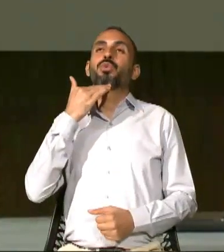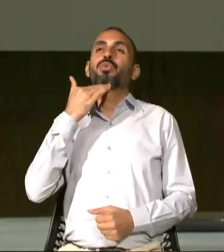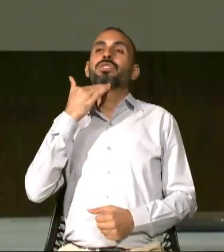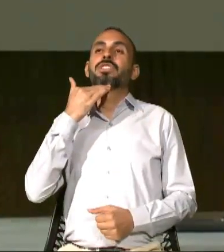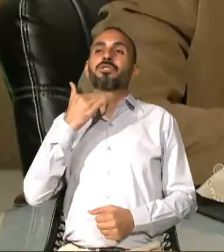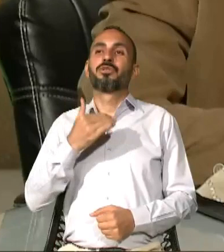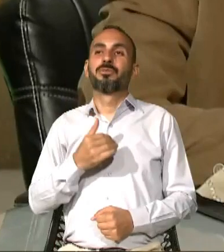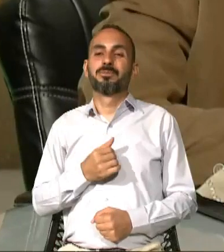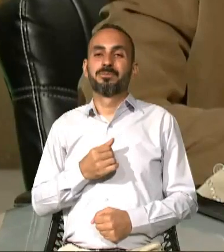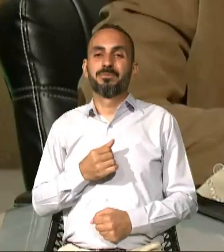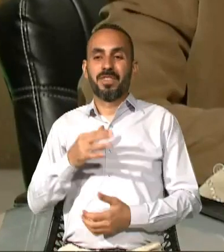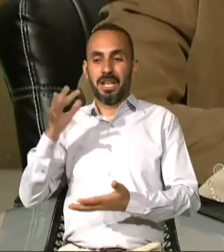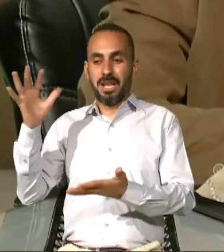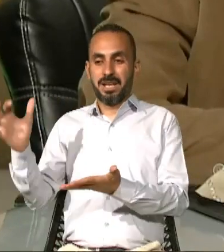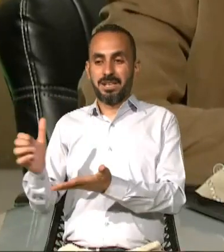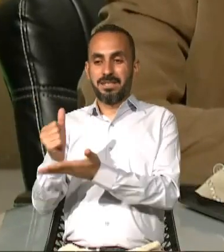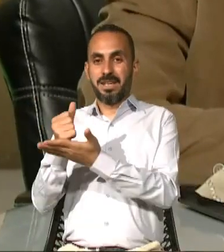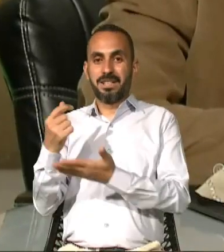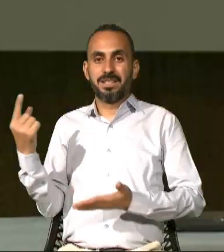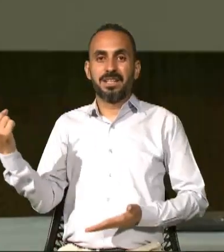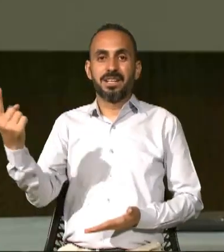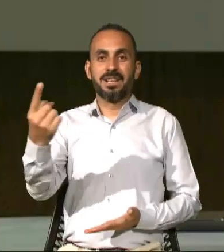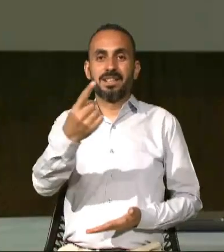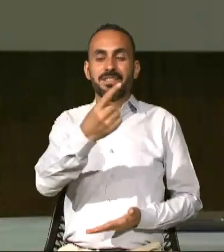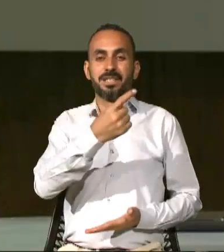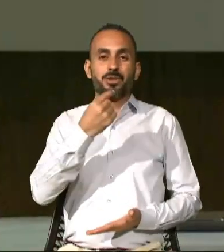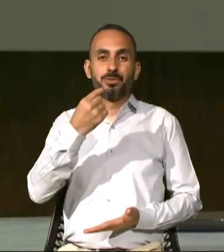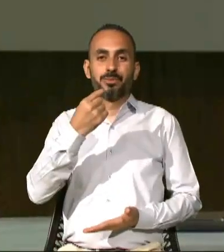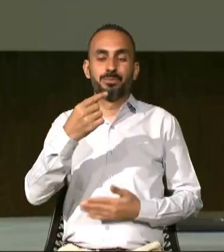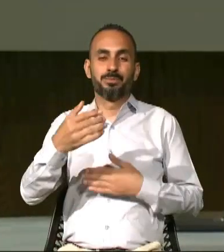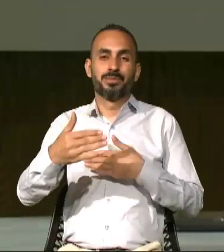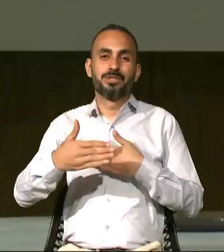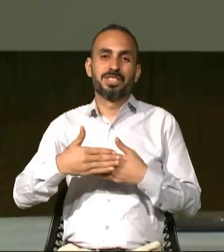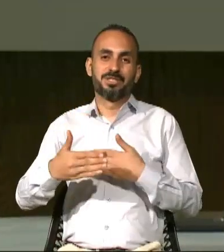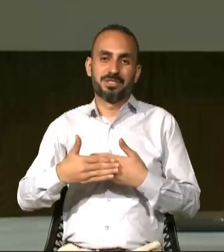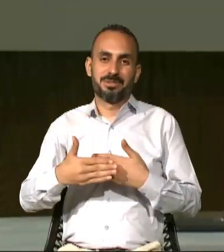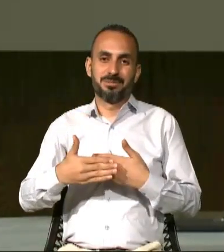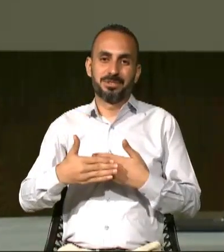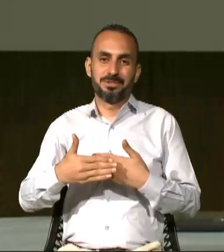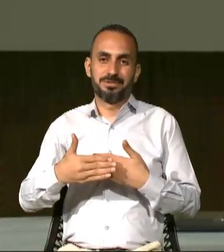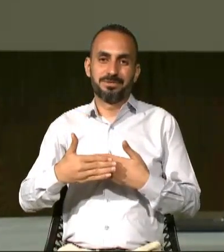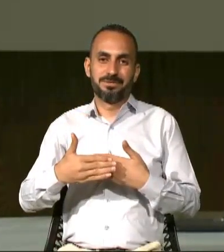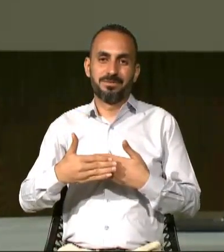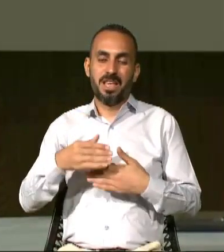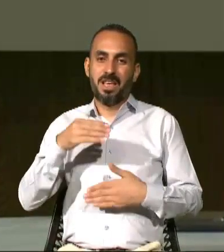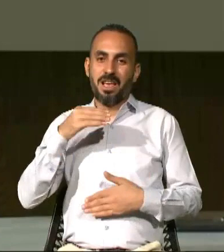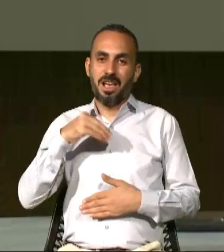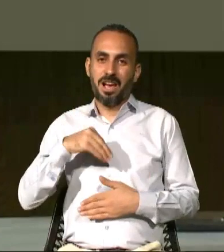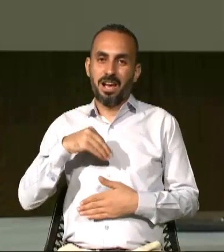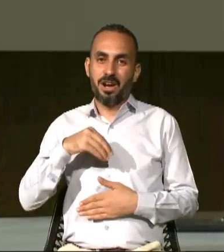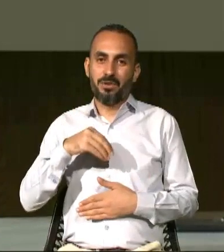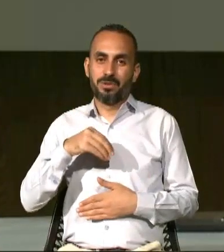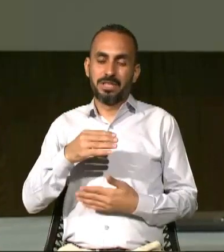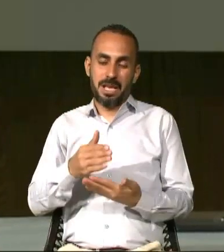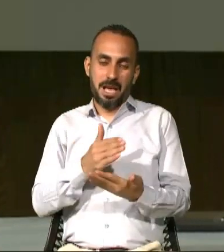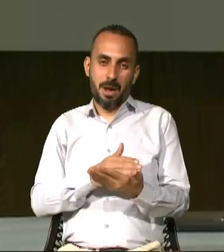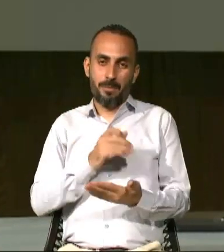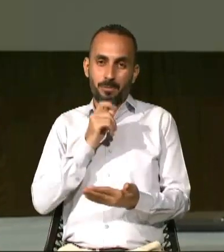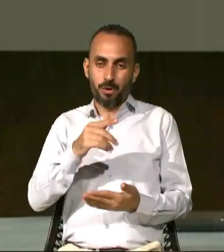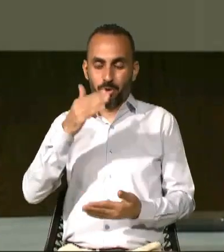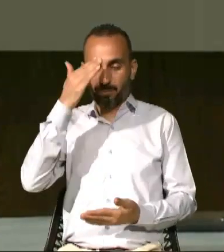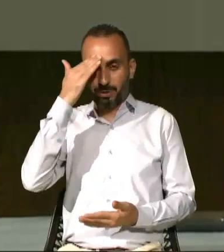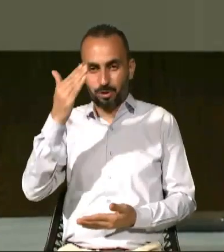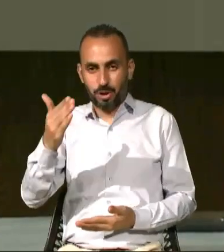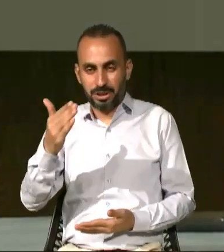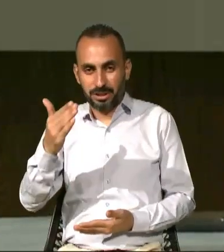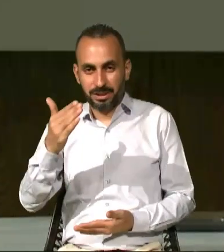رؤوسكم. نجاتكم تقترب. نجاتكم تقترب. أرجو إني قبل ما أسيبكم أقول لكم تصبحوا على خير، أرجوكم